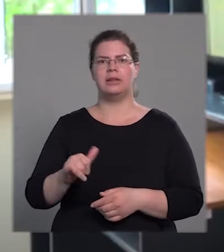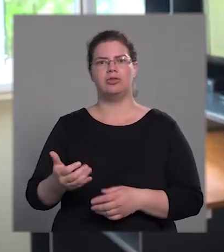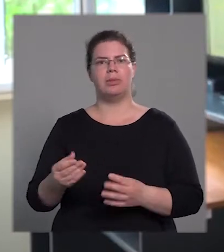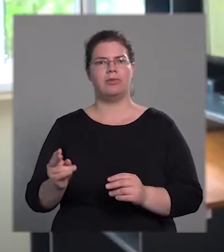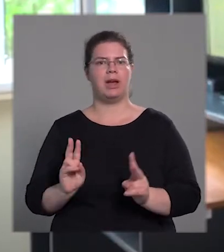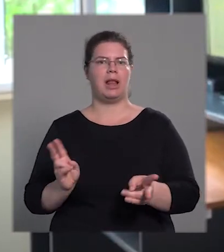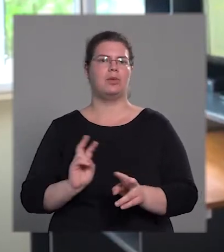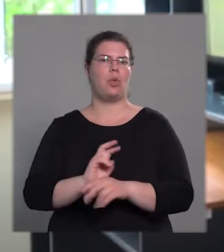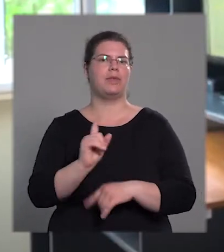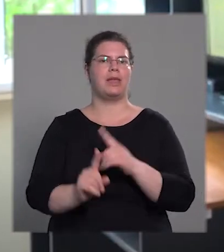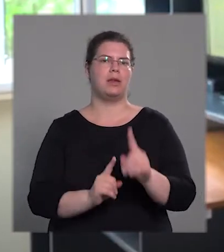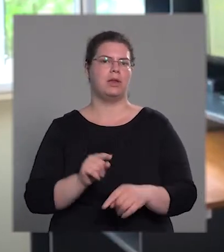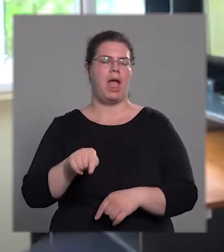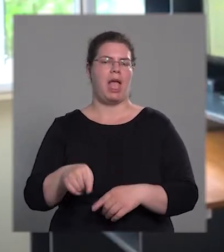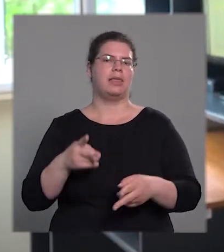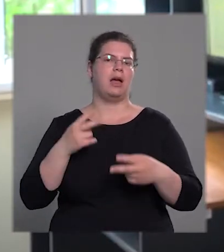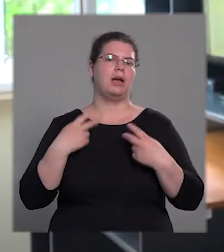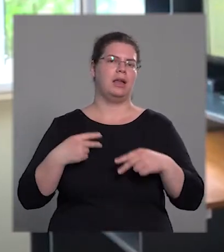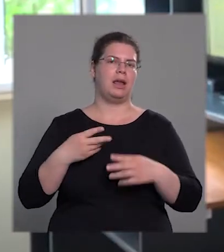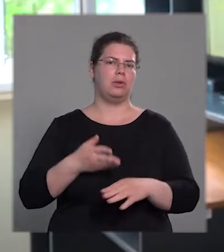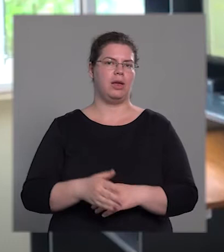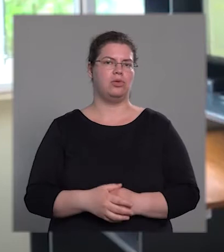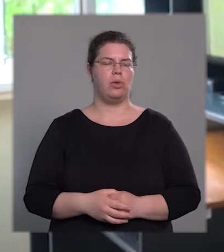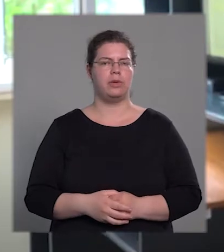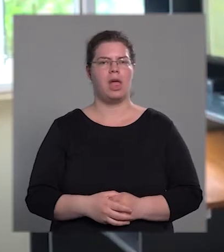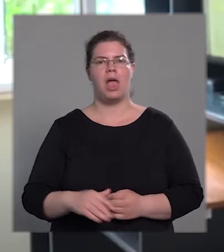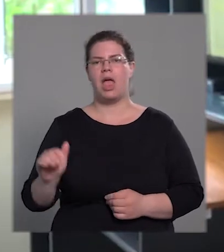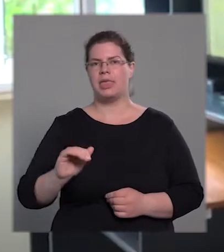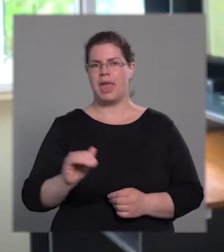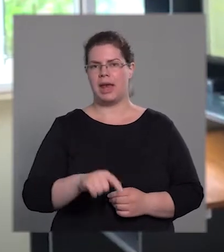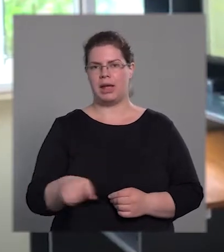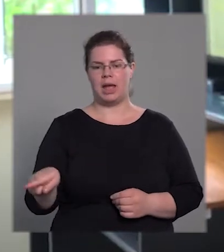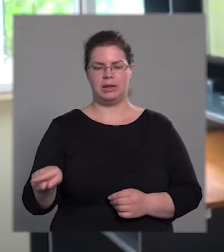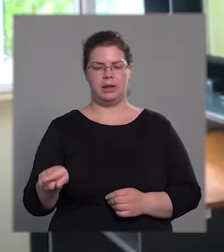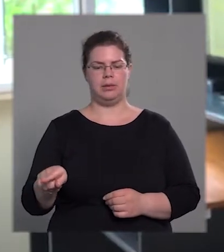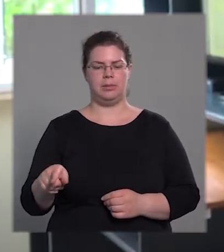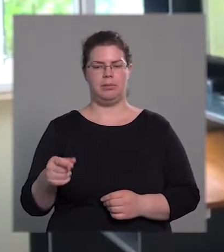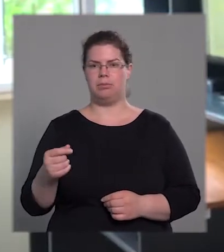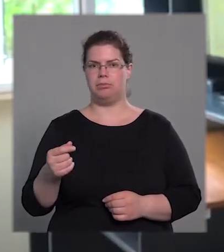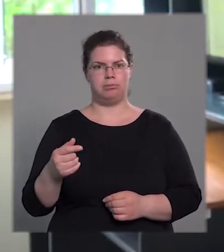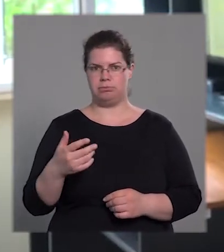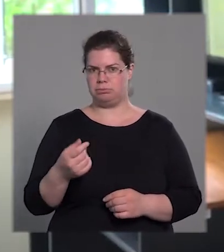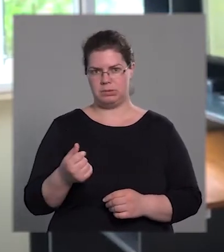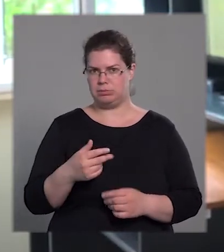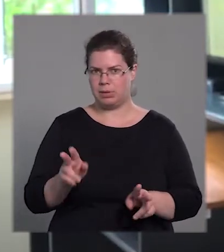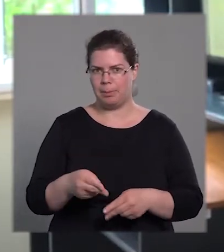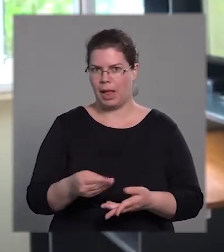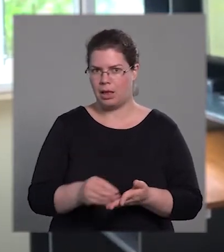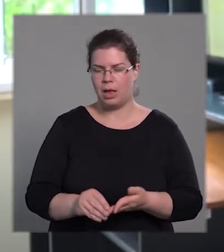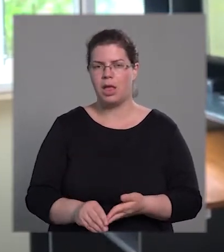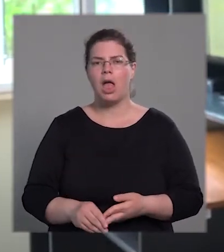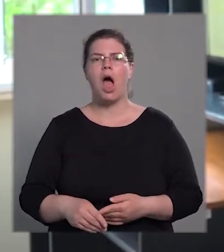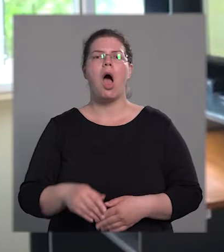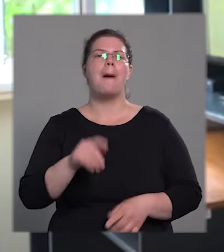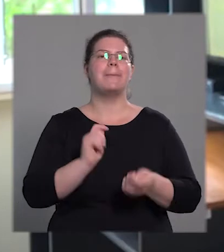kellett hozzájárulniuk ehhez a kiránduláshoz? A gyerekeknek ez pénzben nem került, a pályázat 60